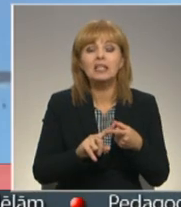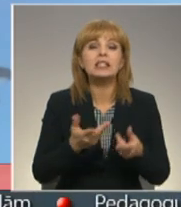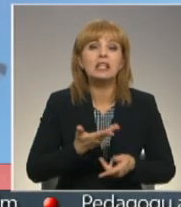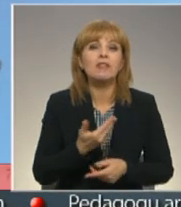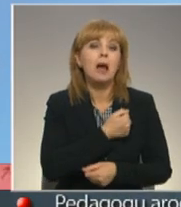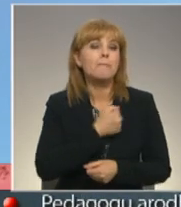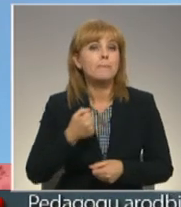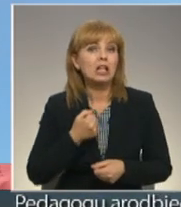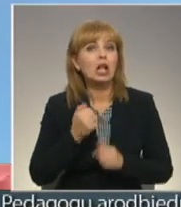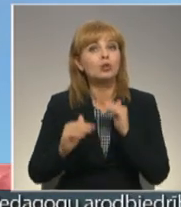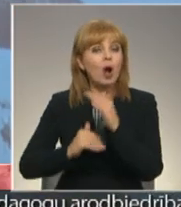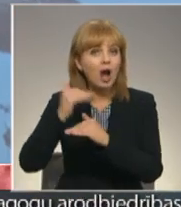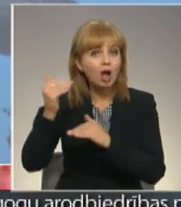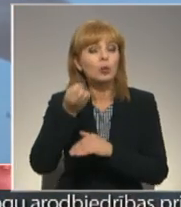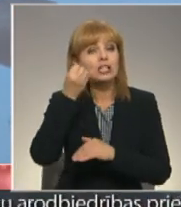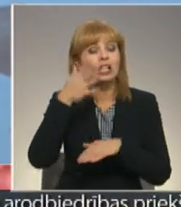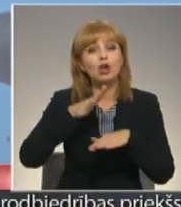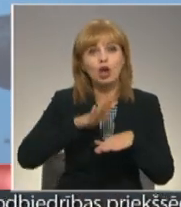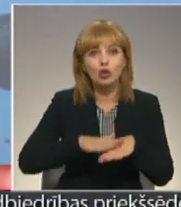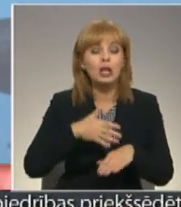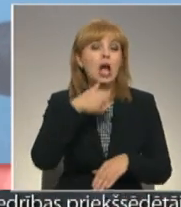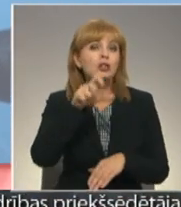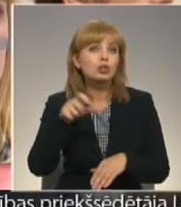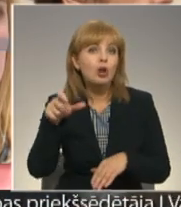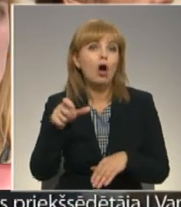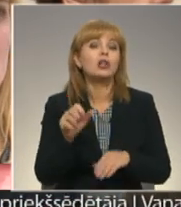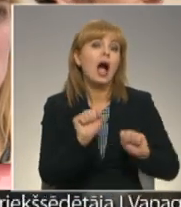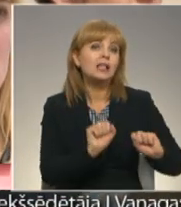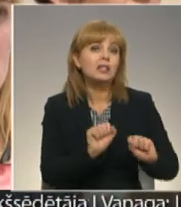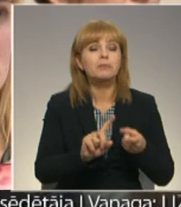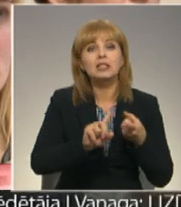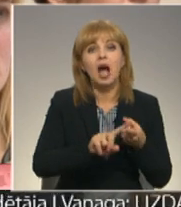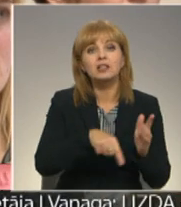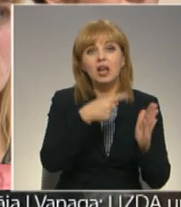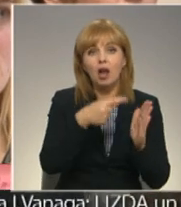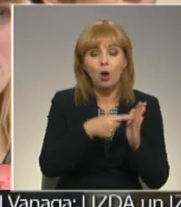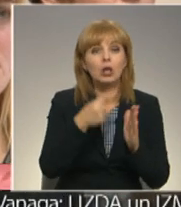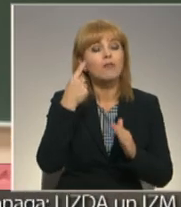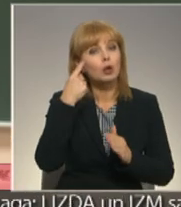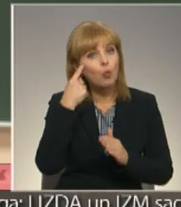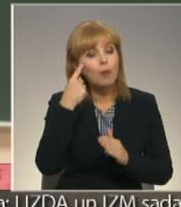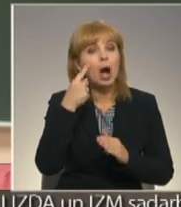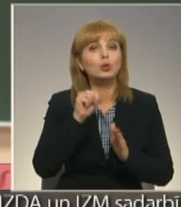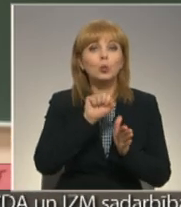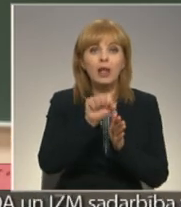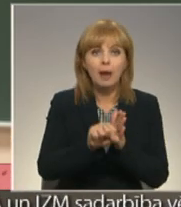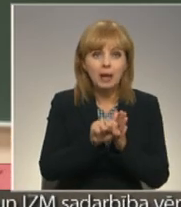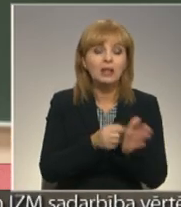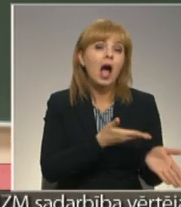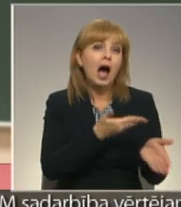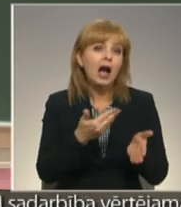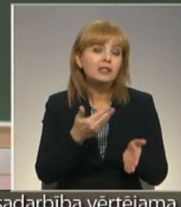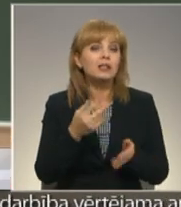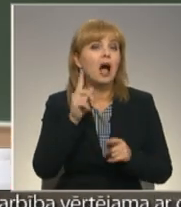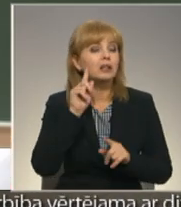karjeru, gan arī izglītojošu iemeslu dēļ. Skolēni par dažādiem ar aizsardzību saistītiem jautājumiem jau var spriest un debatēt. Aicināt viņus kritiski